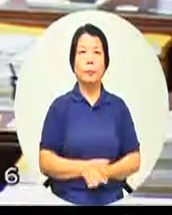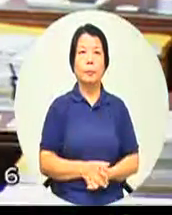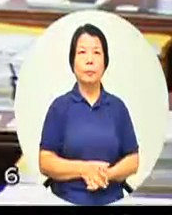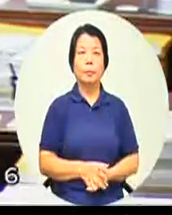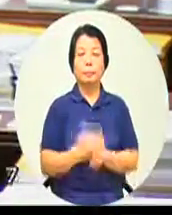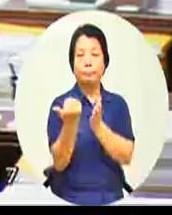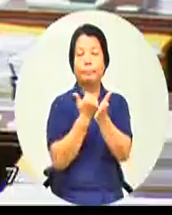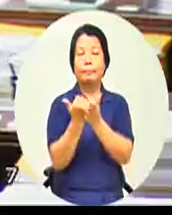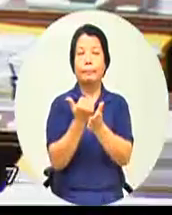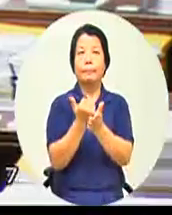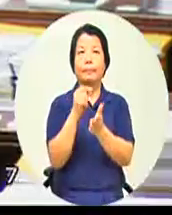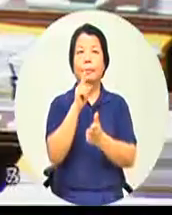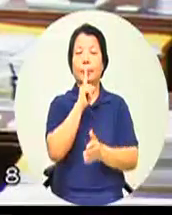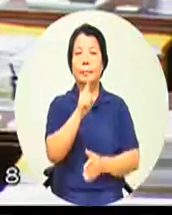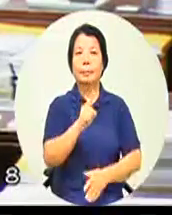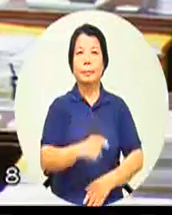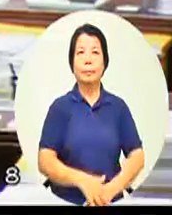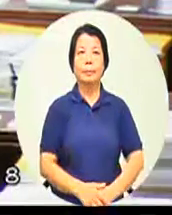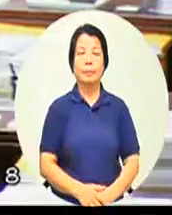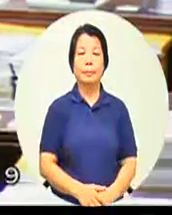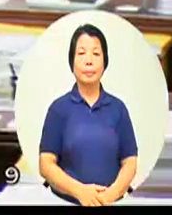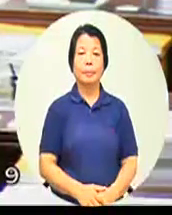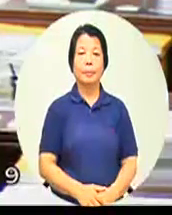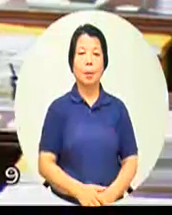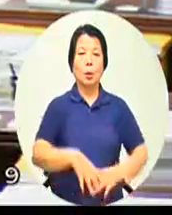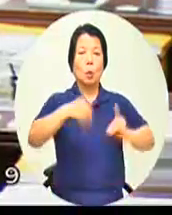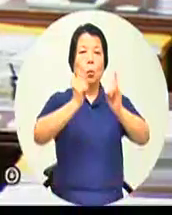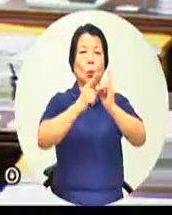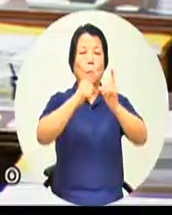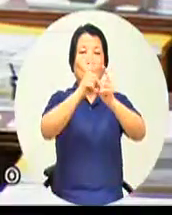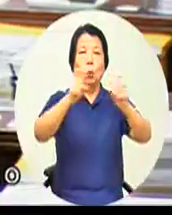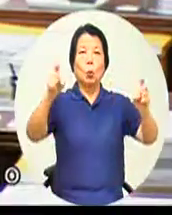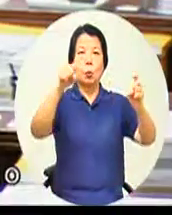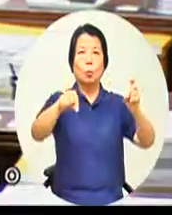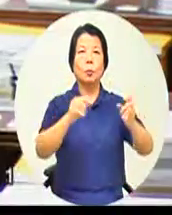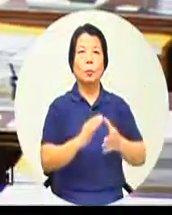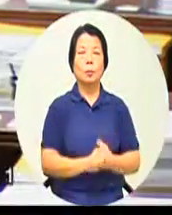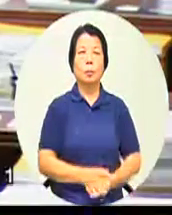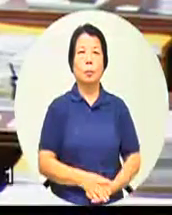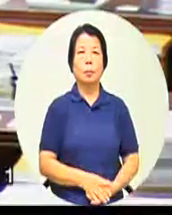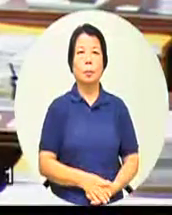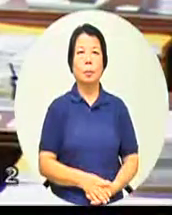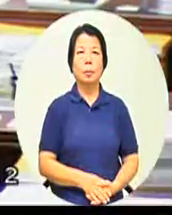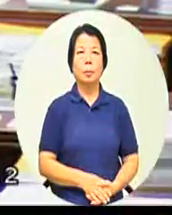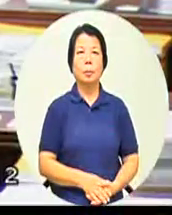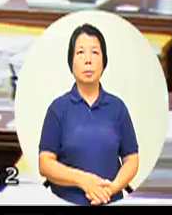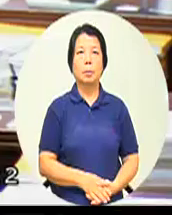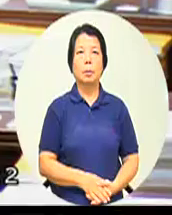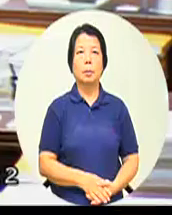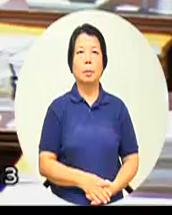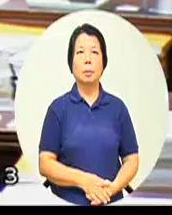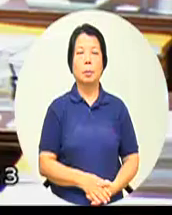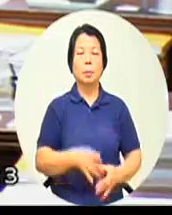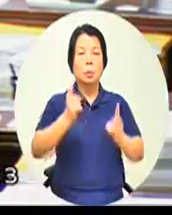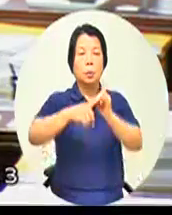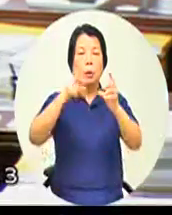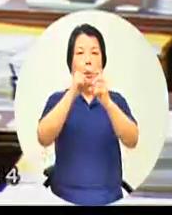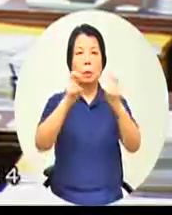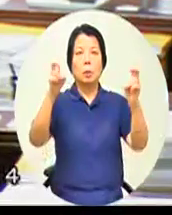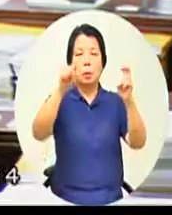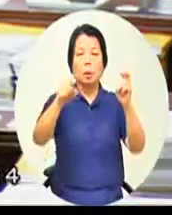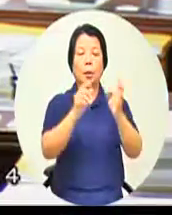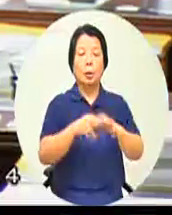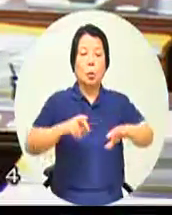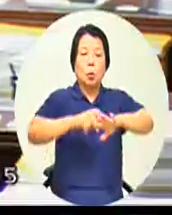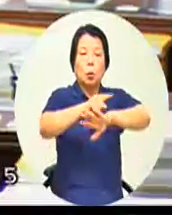讲那个观音亭哈，那个观音亭跟这个观音亭跟上面的这个老丁骂